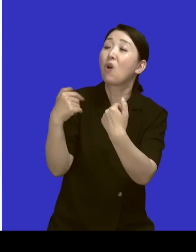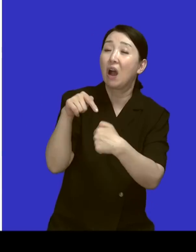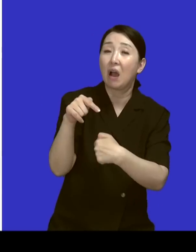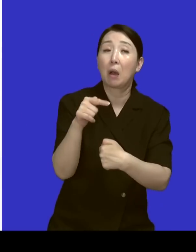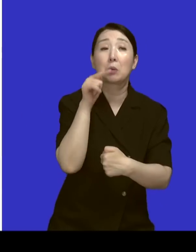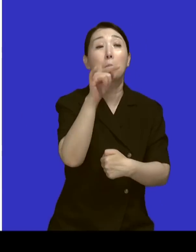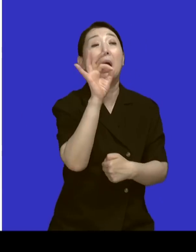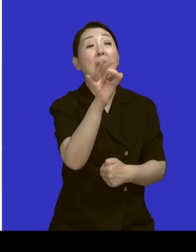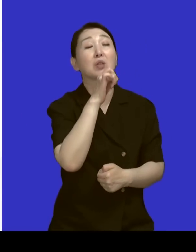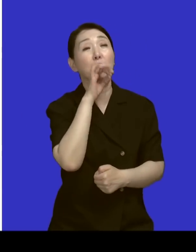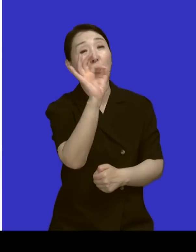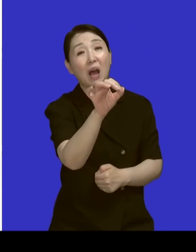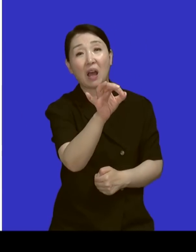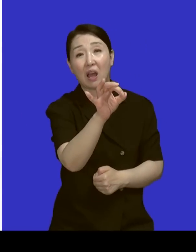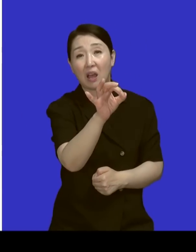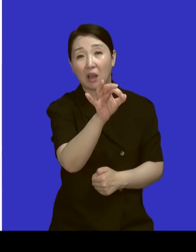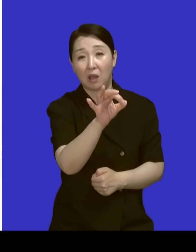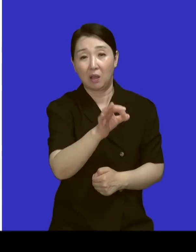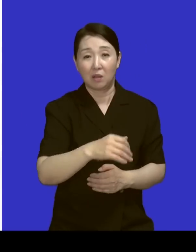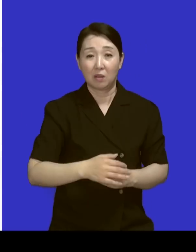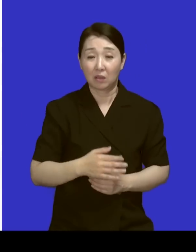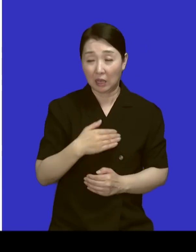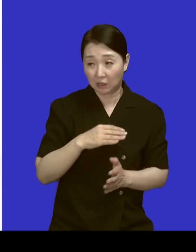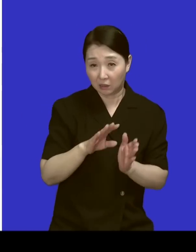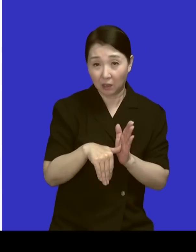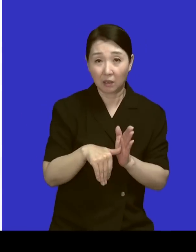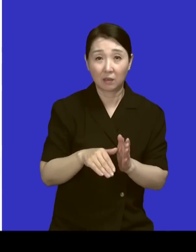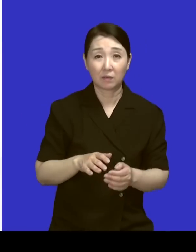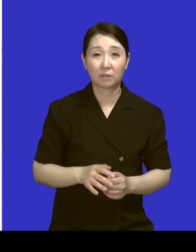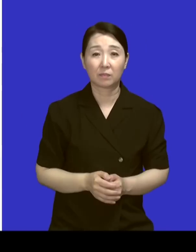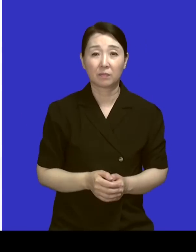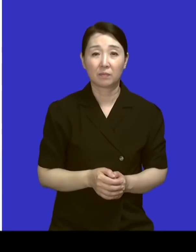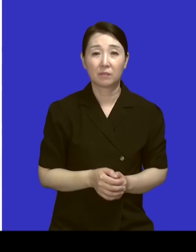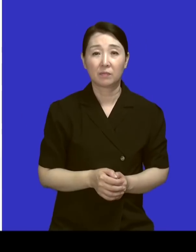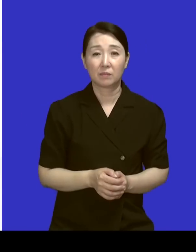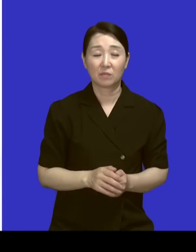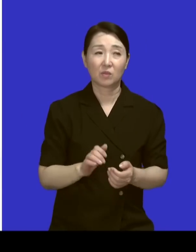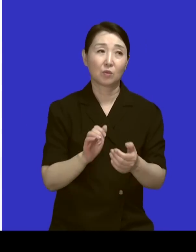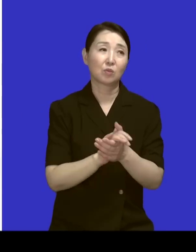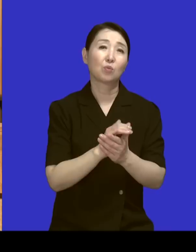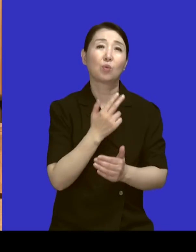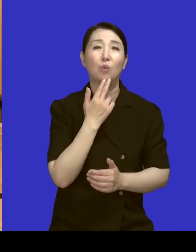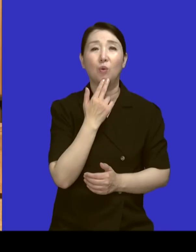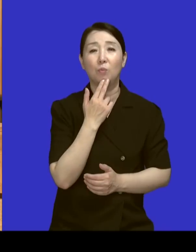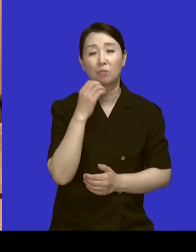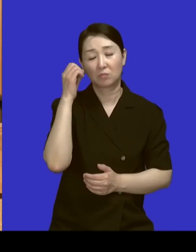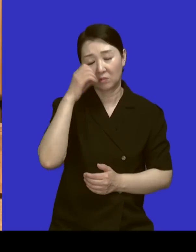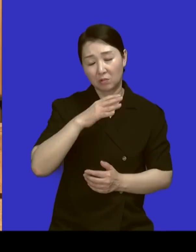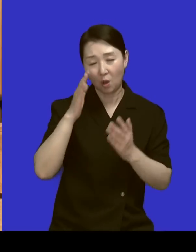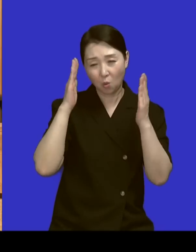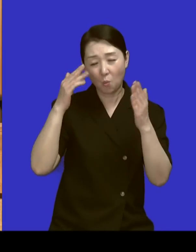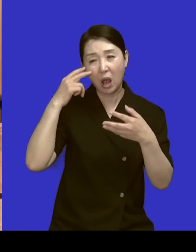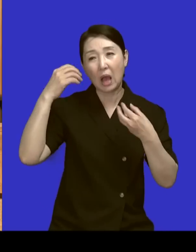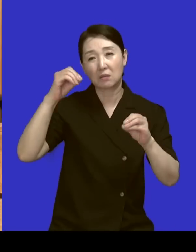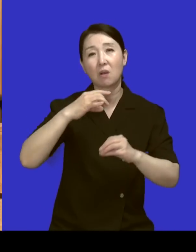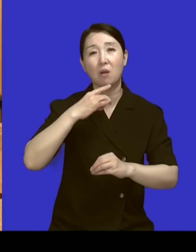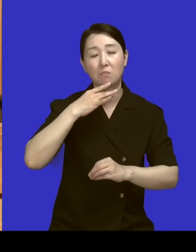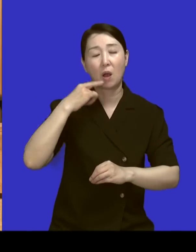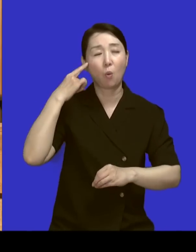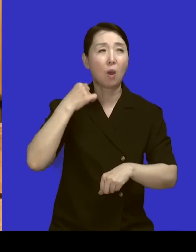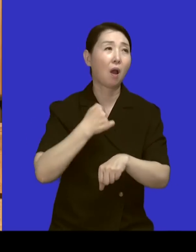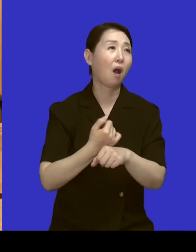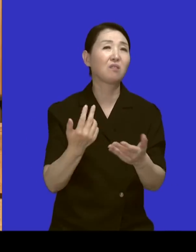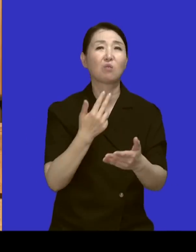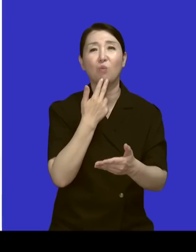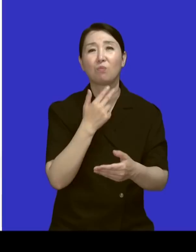보라고? 그러면서 그 성적표 보라고. 근데 저는 그때 이제 같이 친구도 없었고 그냥 예. 공부하는 척만 했어요. 할 것도